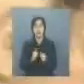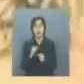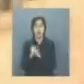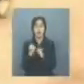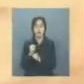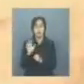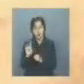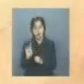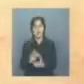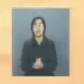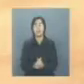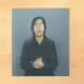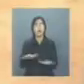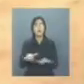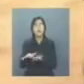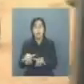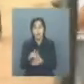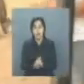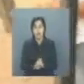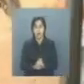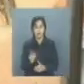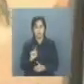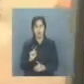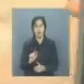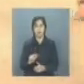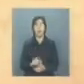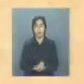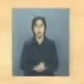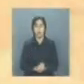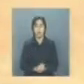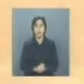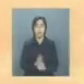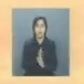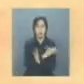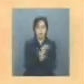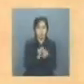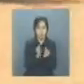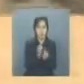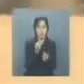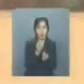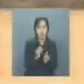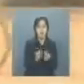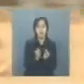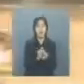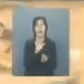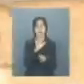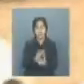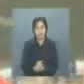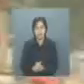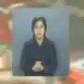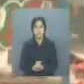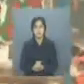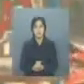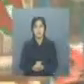และทั่วไปมีความได้เปรียบเหนือกว่ากันเนื่องจาก5สนามก่อนหน้านี้มีคะแนนนำธนพลอยู่5แต้มสำหรับสนามนี้ต้องบ